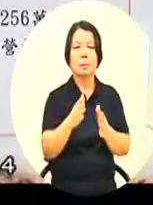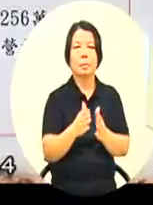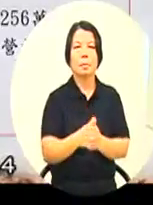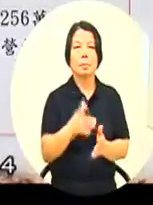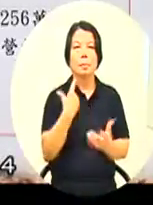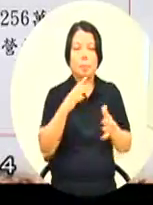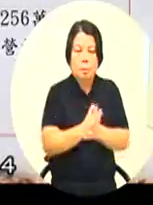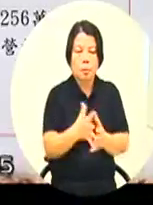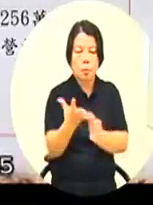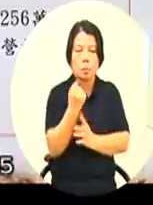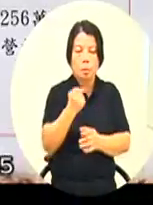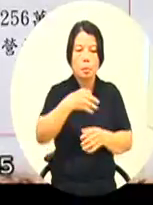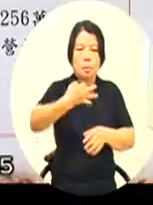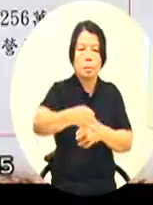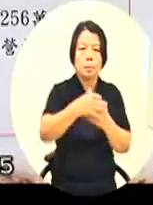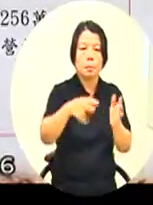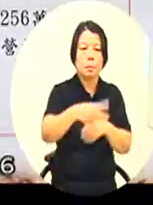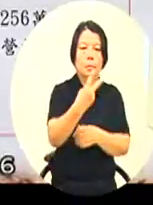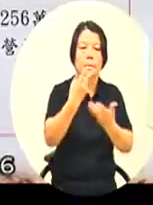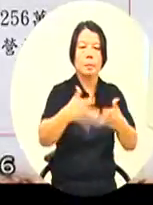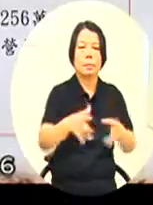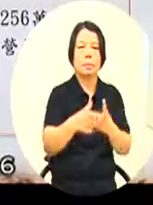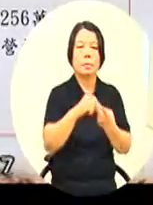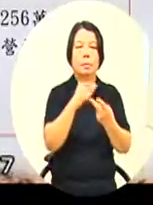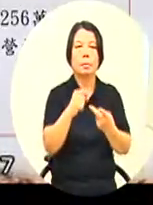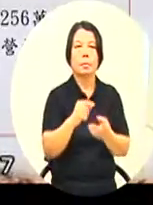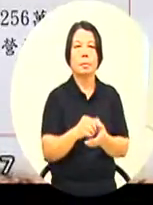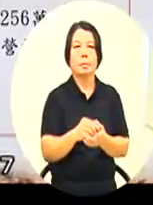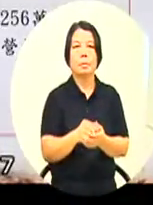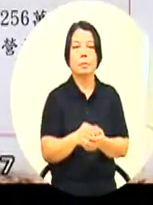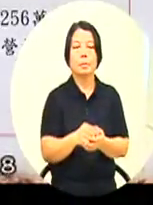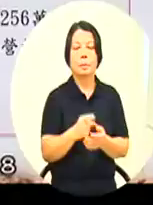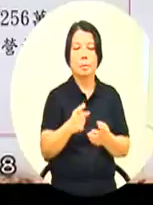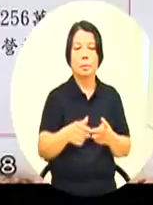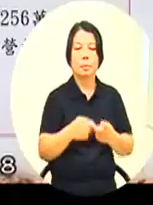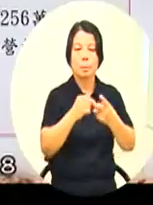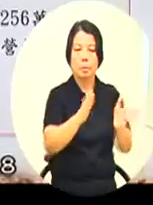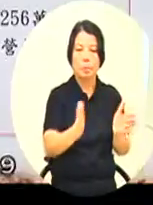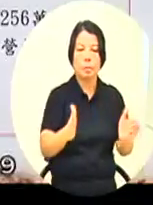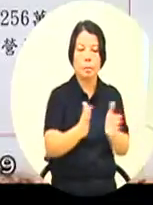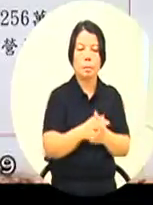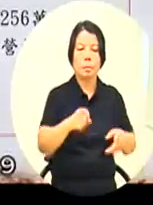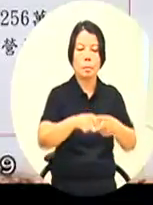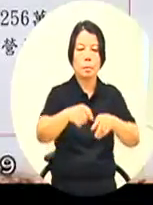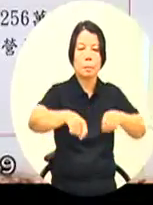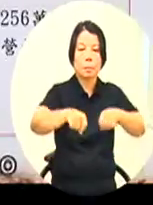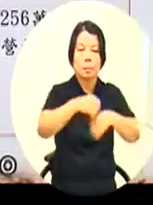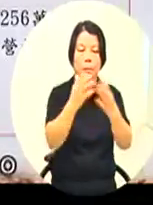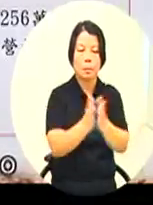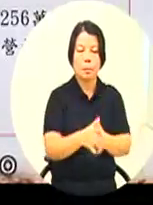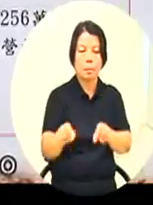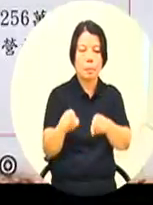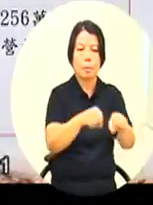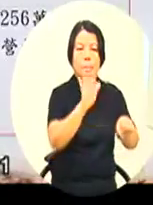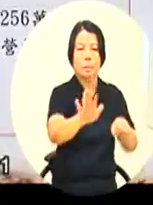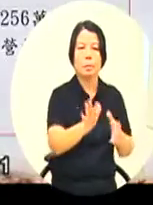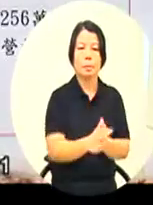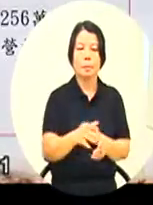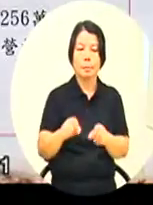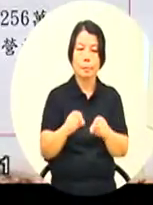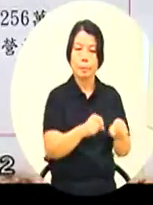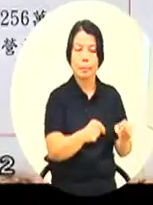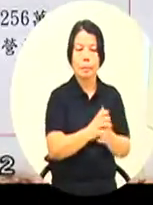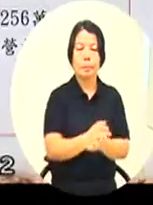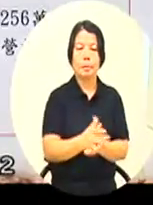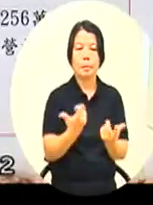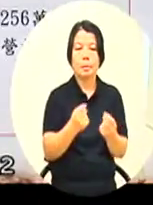权利金256万，还有经营权利金。那第二期的工程呢有一些延宕，那不过这个延宕也是